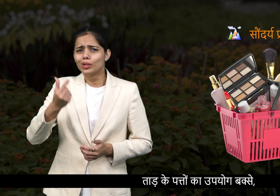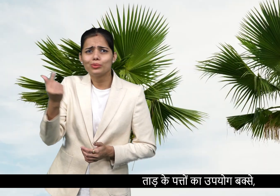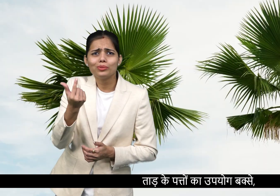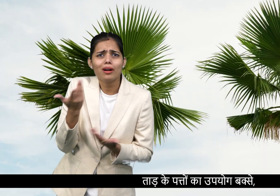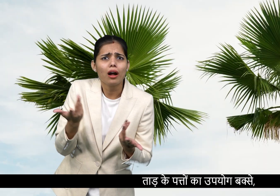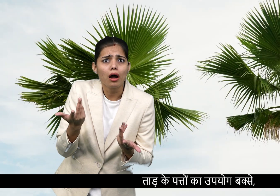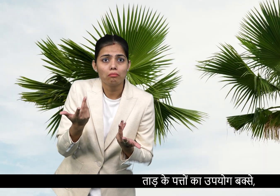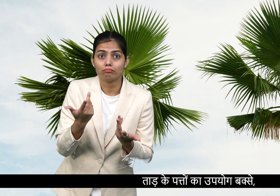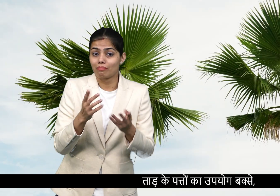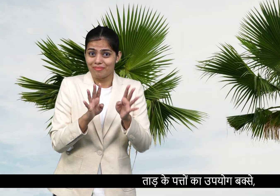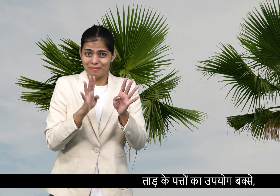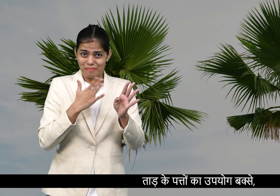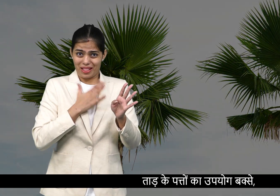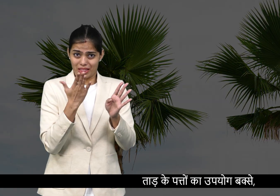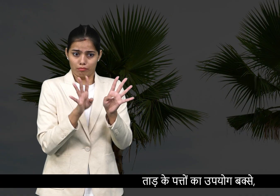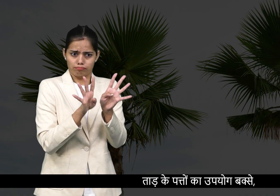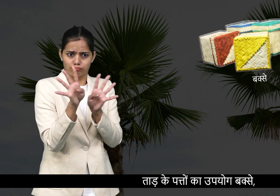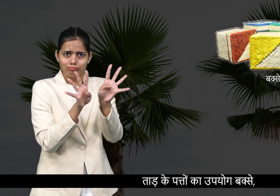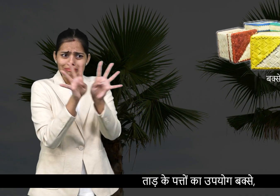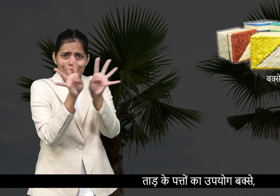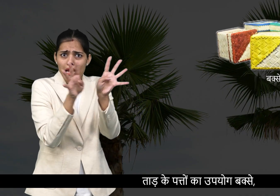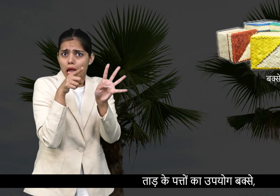ताड़ के पत्तों का उपयोग बक्से,